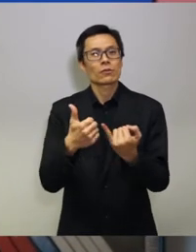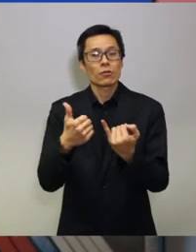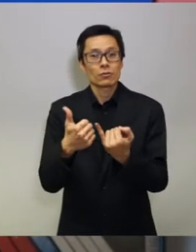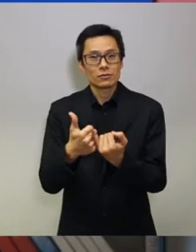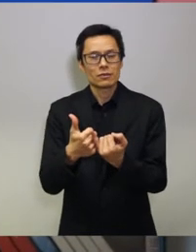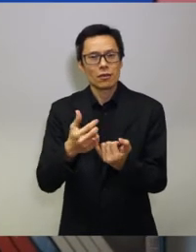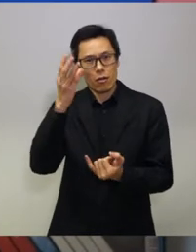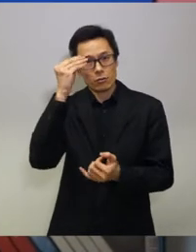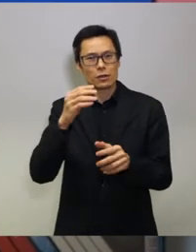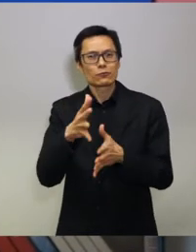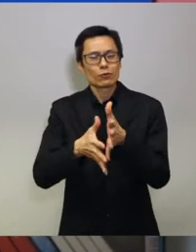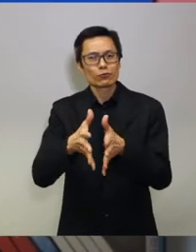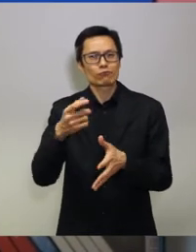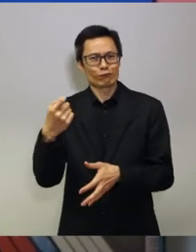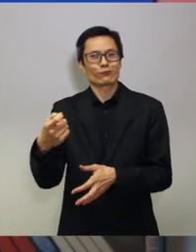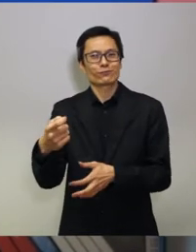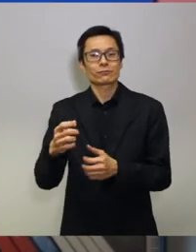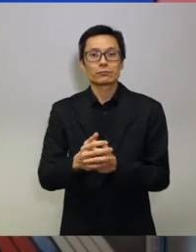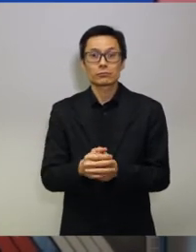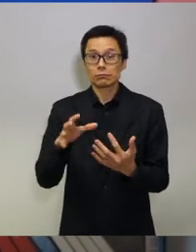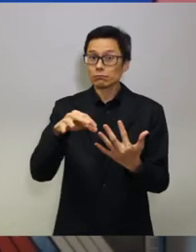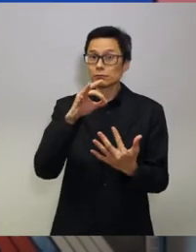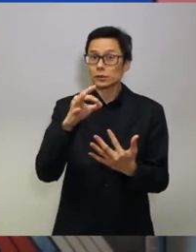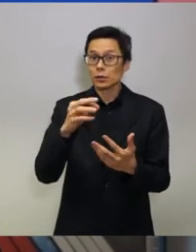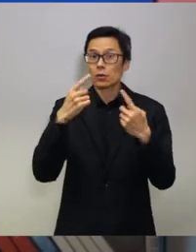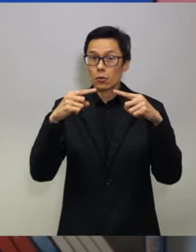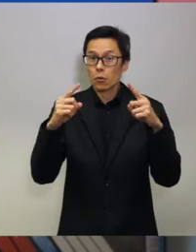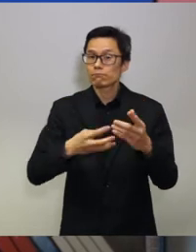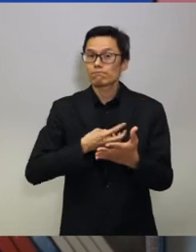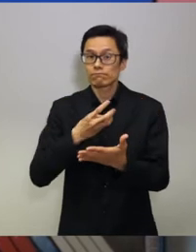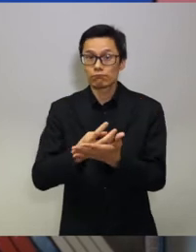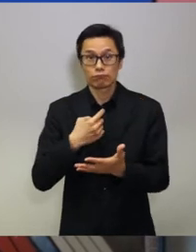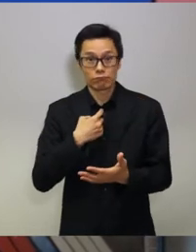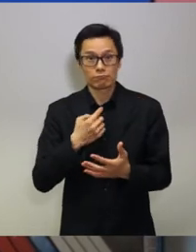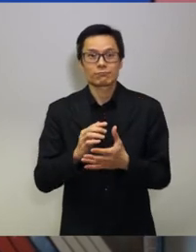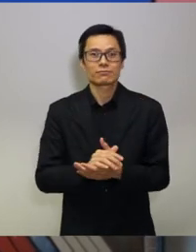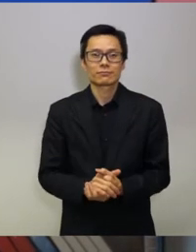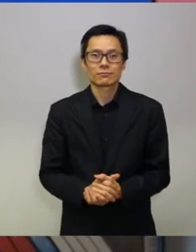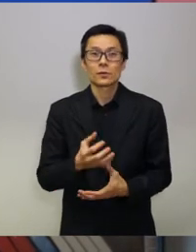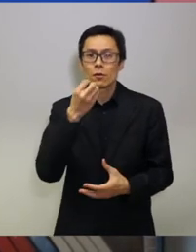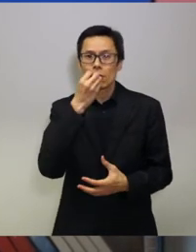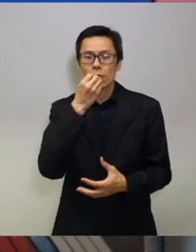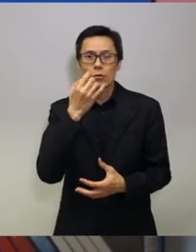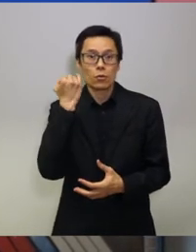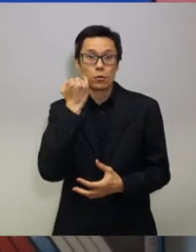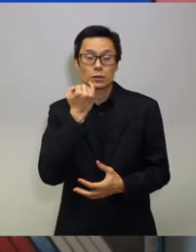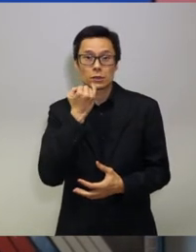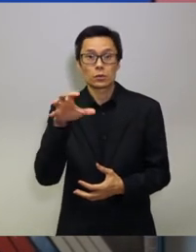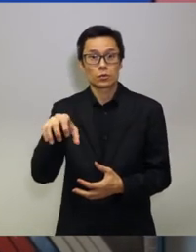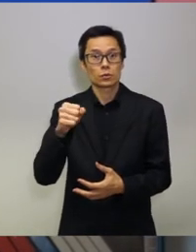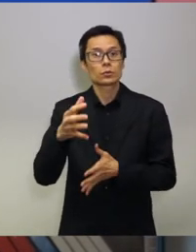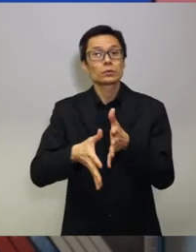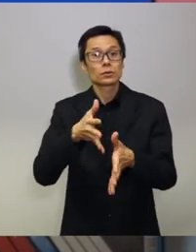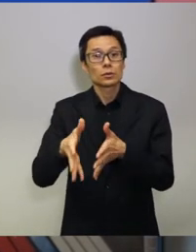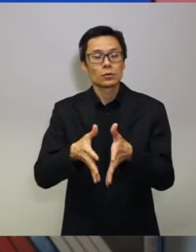生都覺得學習手語是不困難，但其實我們揀歌的時候都需要很小心的，因為香港的聽障人士他